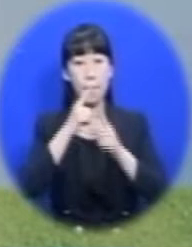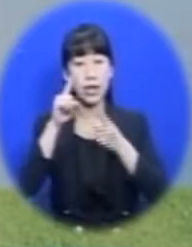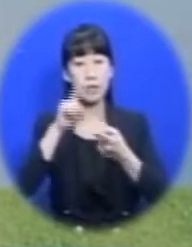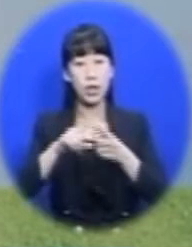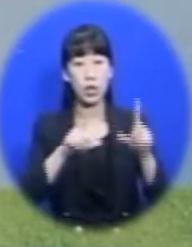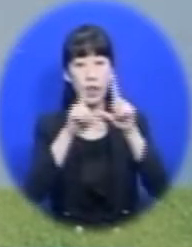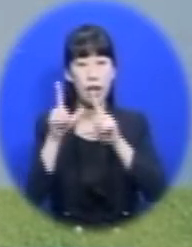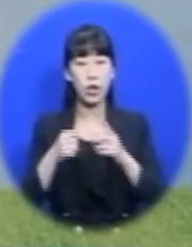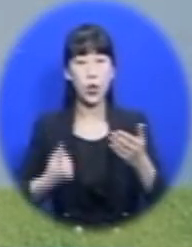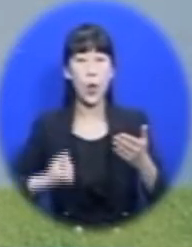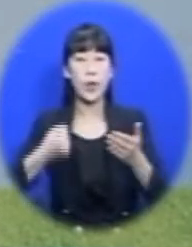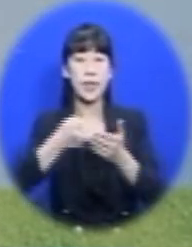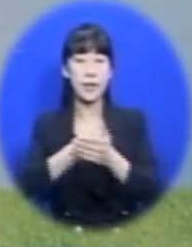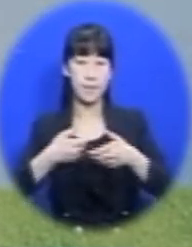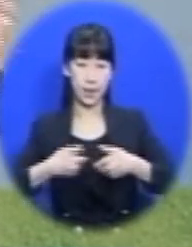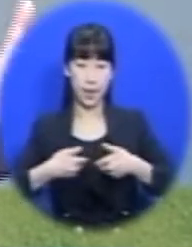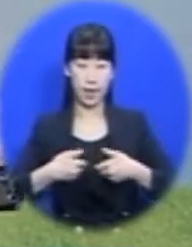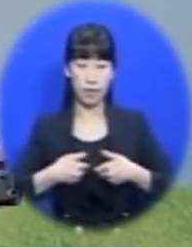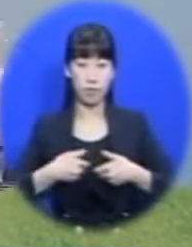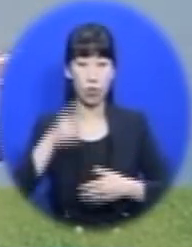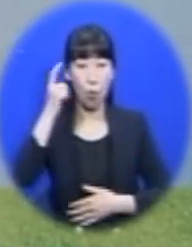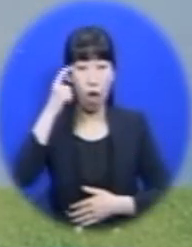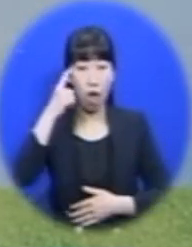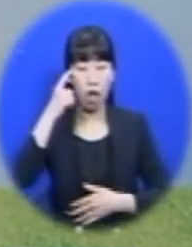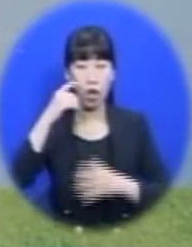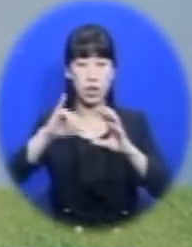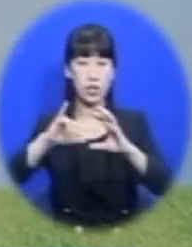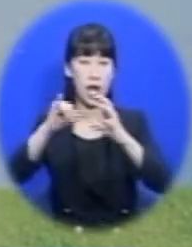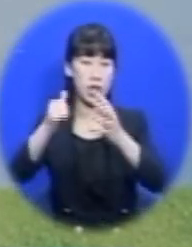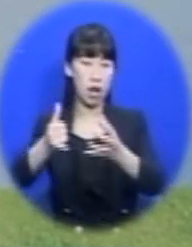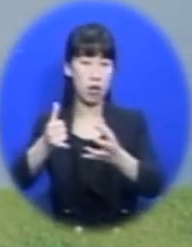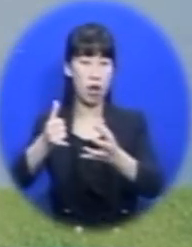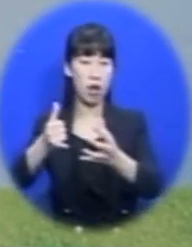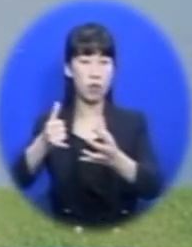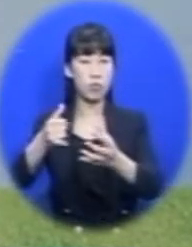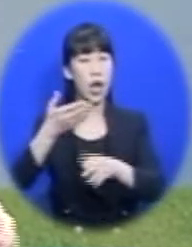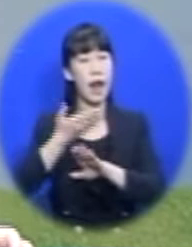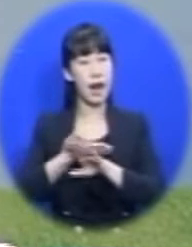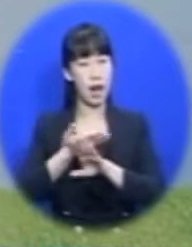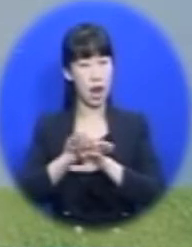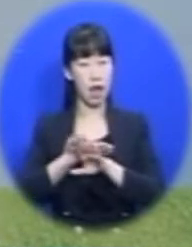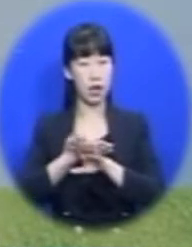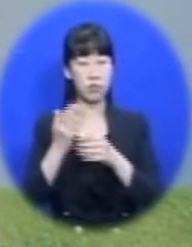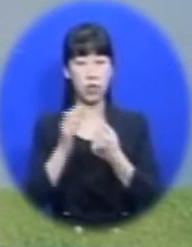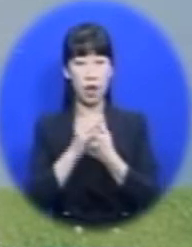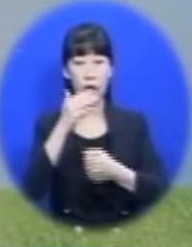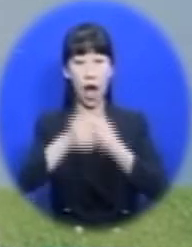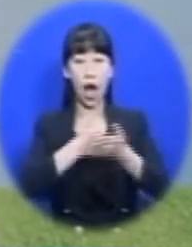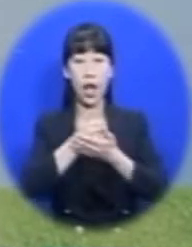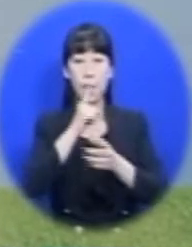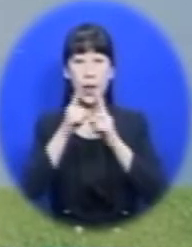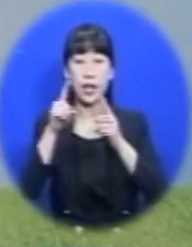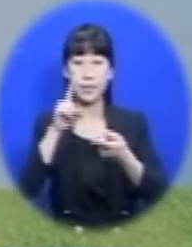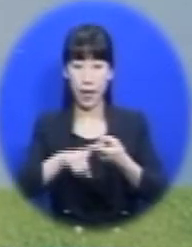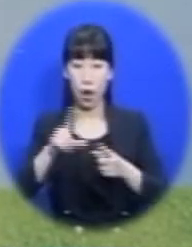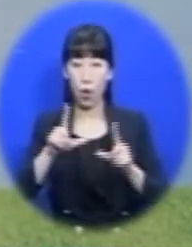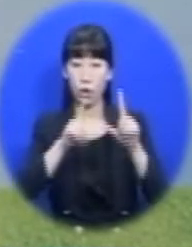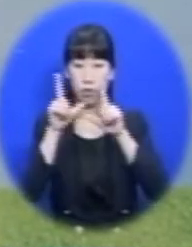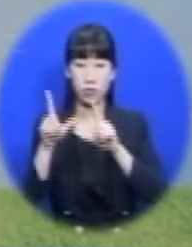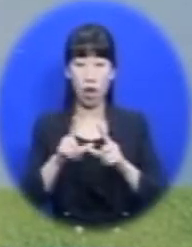용기가 필요합니다. 왜냐하면 세상적인 가치관과 너무 다르니까. 하나님의 말씀대로 살아서 이